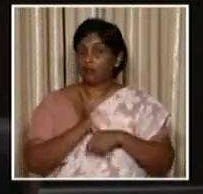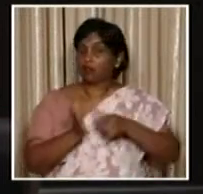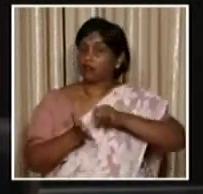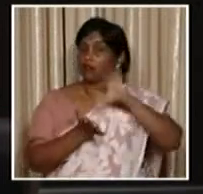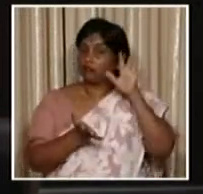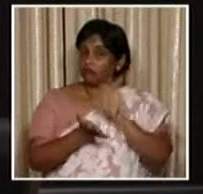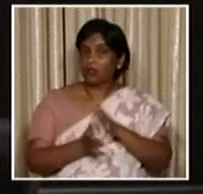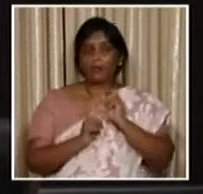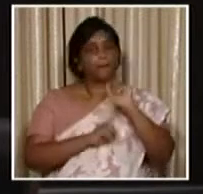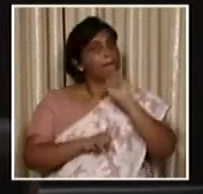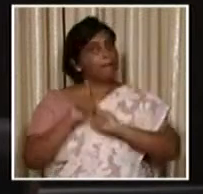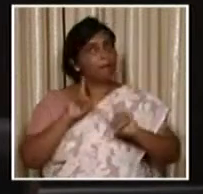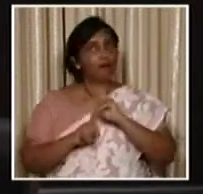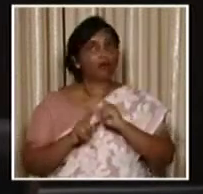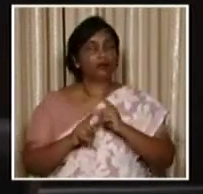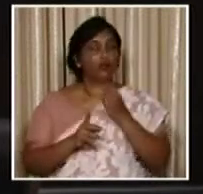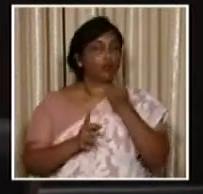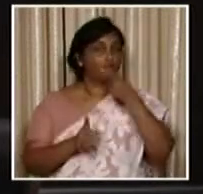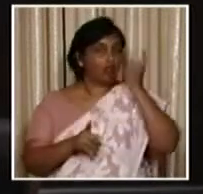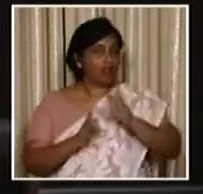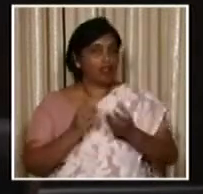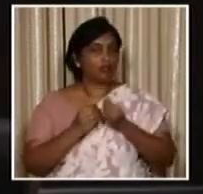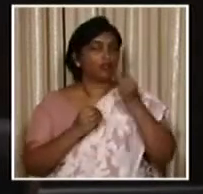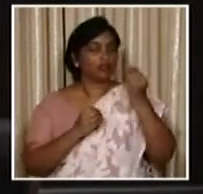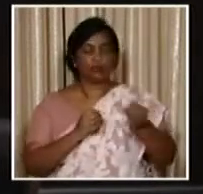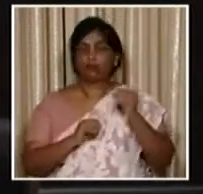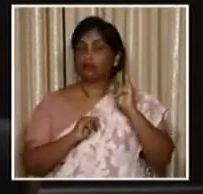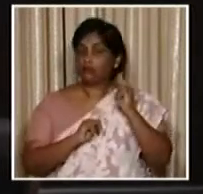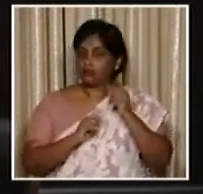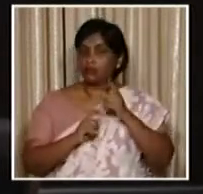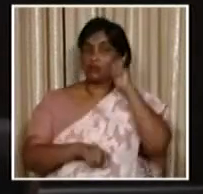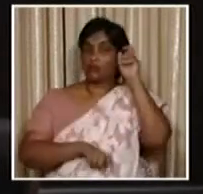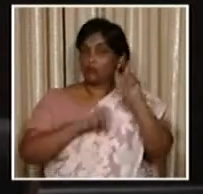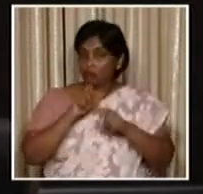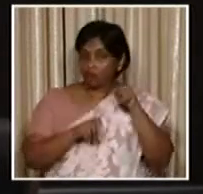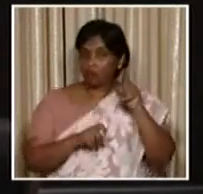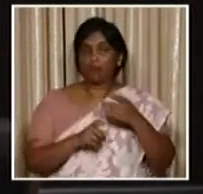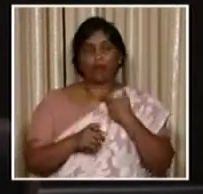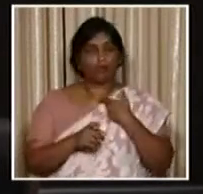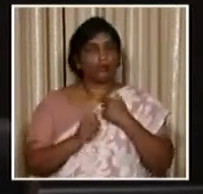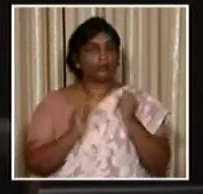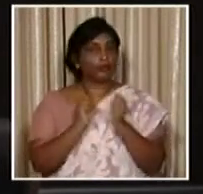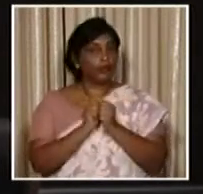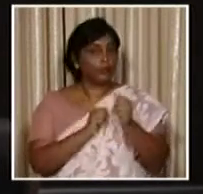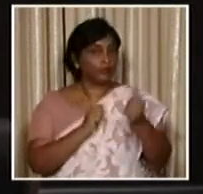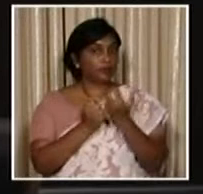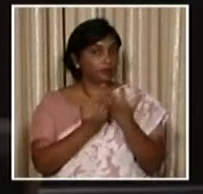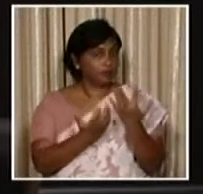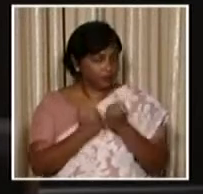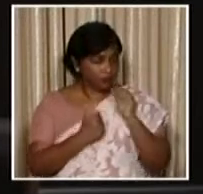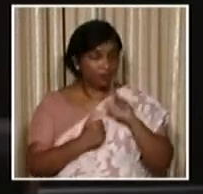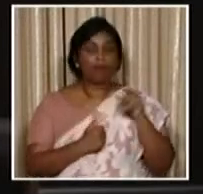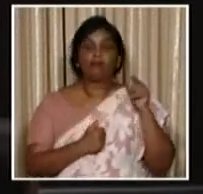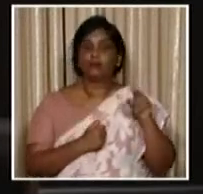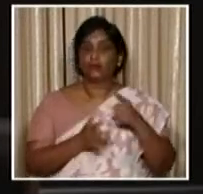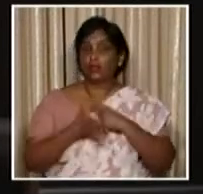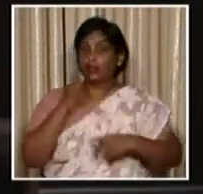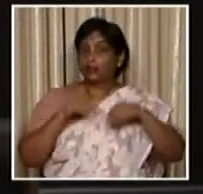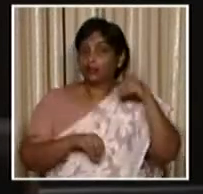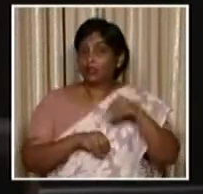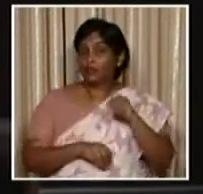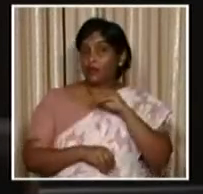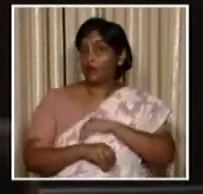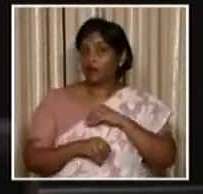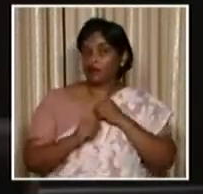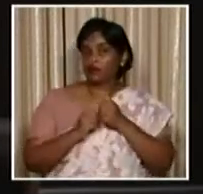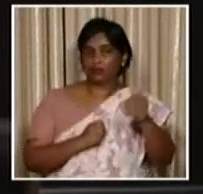දීලා පාර්ලිමේන්තුවේ මුල අනුමත කරලා දීලා යම් කිසි නිලධාරියෙක්ගෙන් අපි කාර්යභාරයක් කරගන්නවා නම් ඒක දේශපාලන වාසි